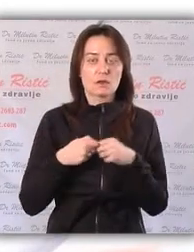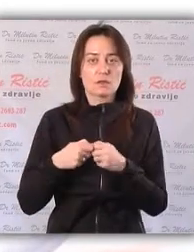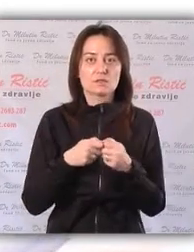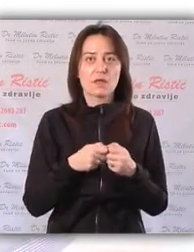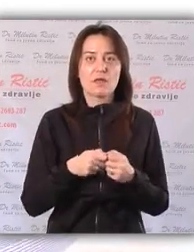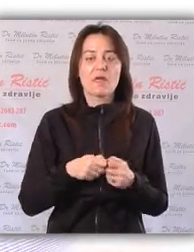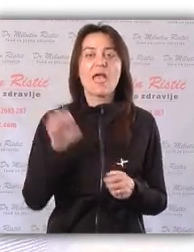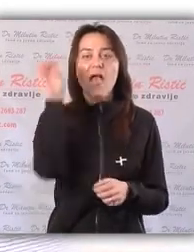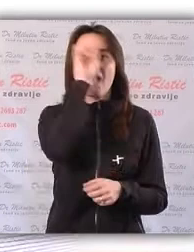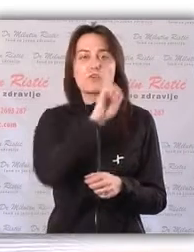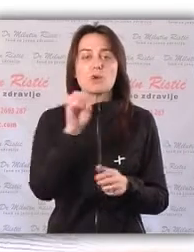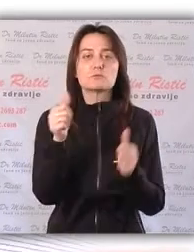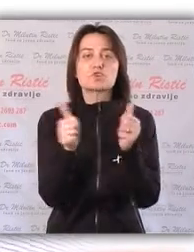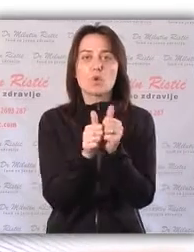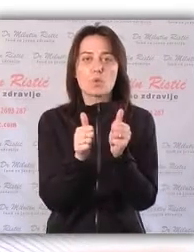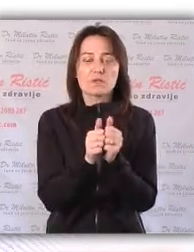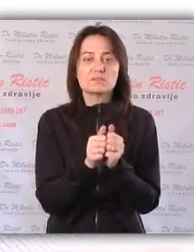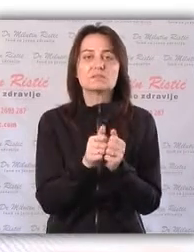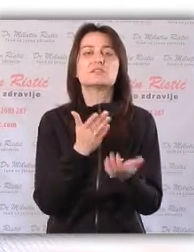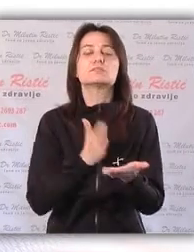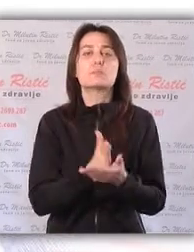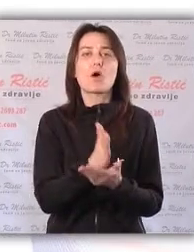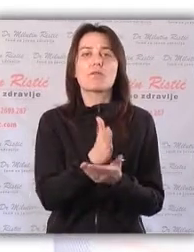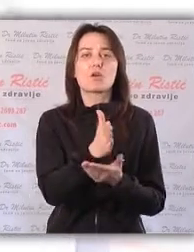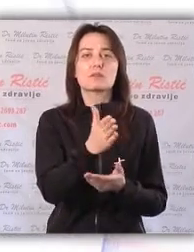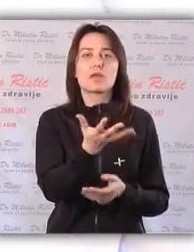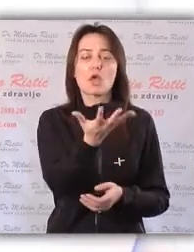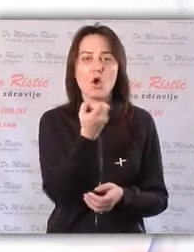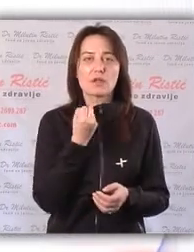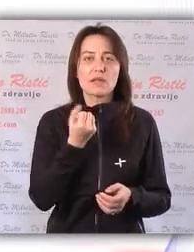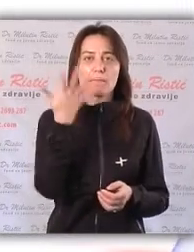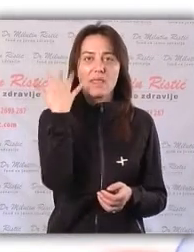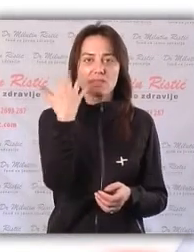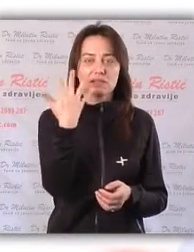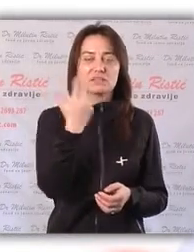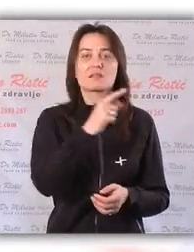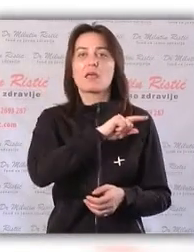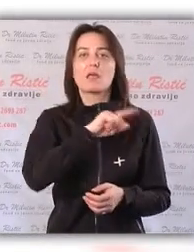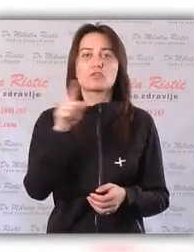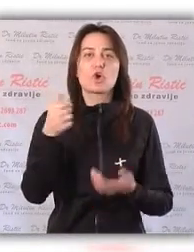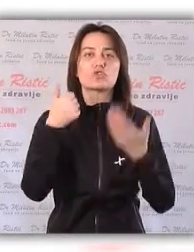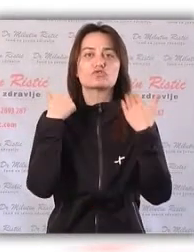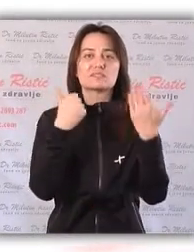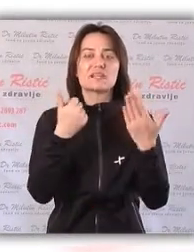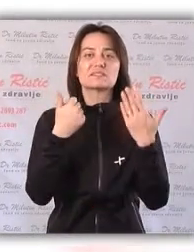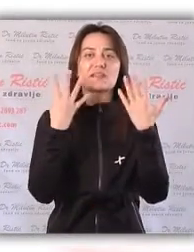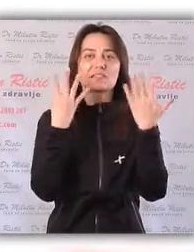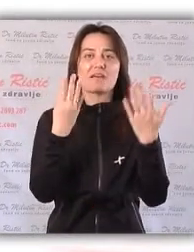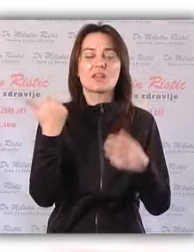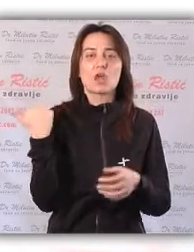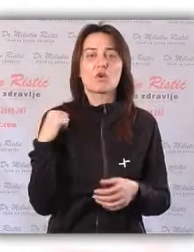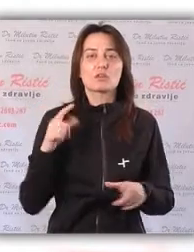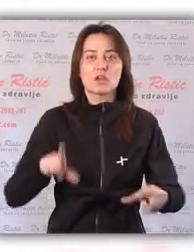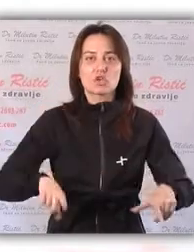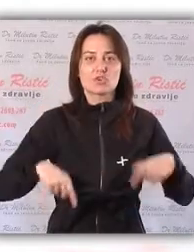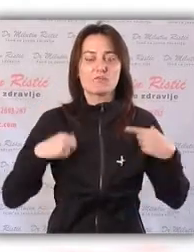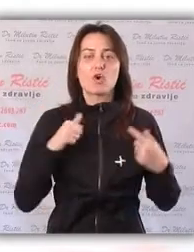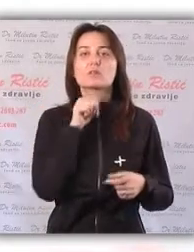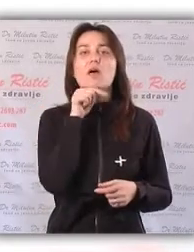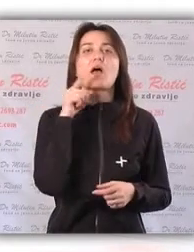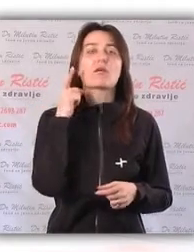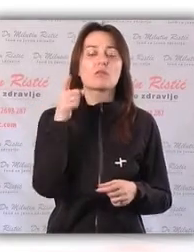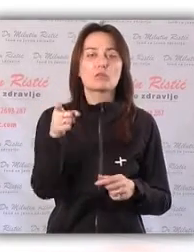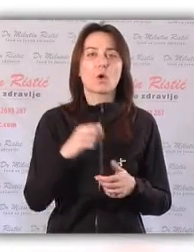zdravstvene organizacije, odnosno prema Evropskoj uniji pravilima, se sprovodi od 50. do 69.